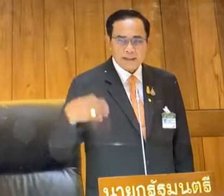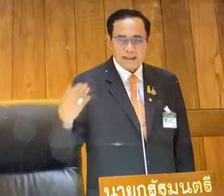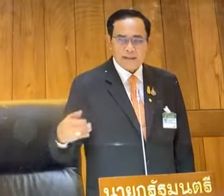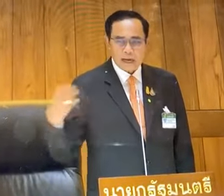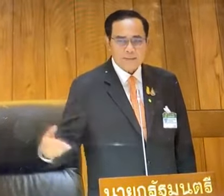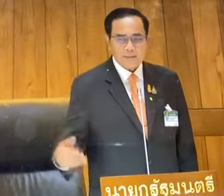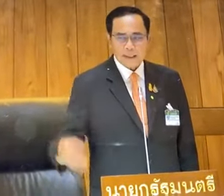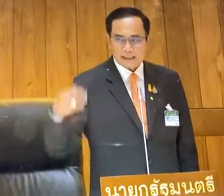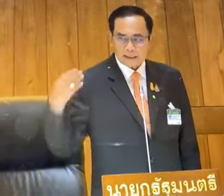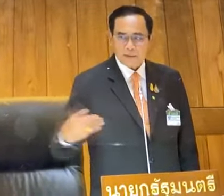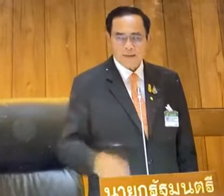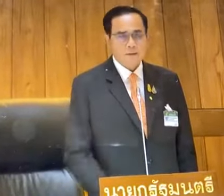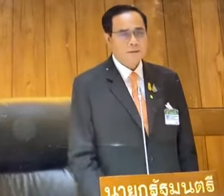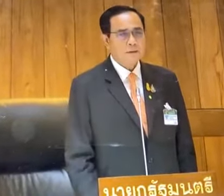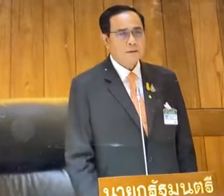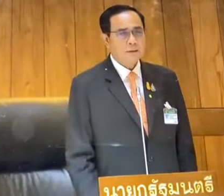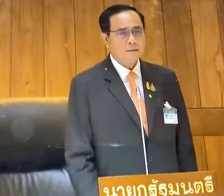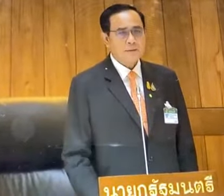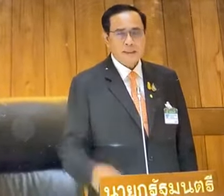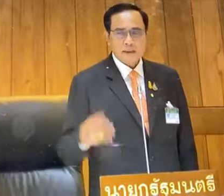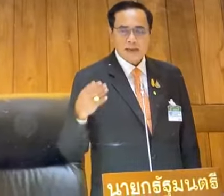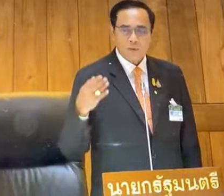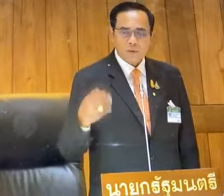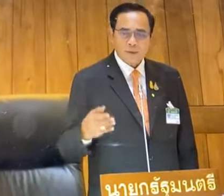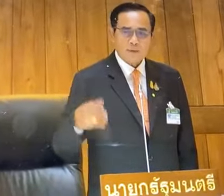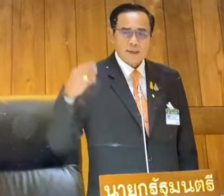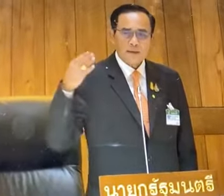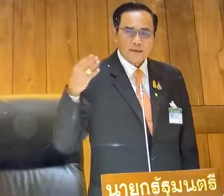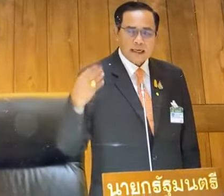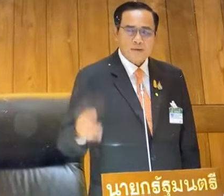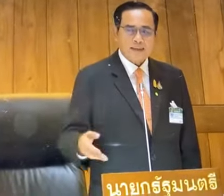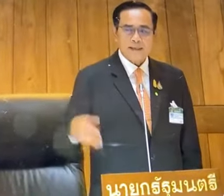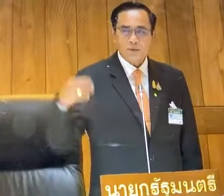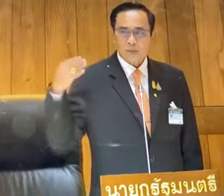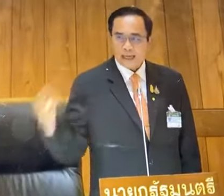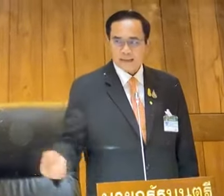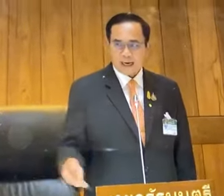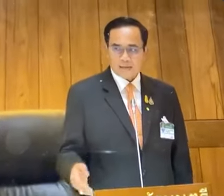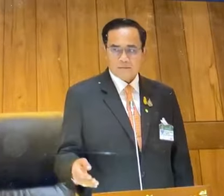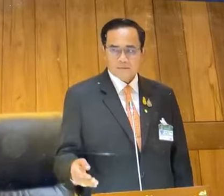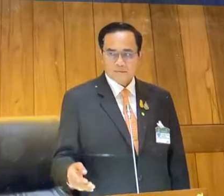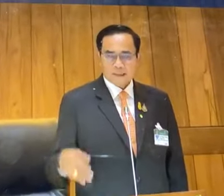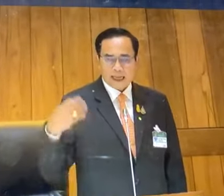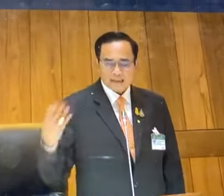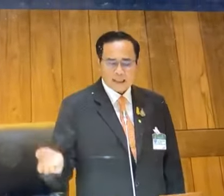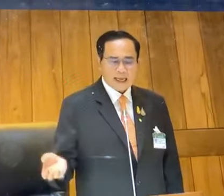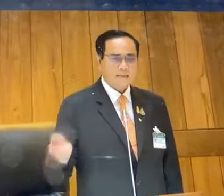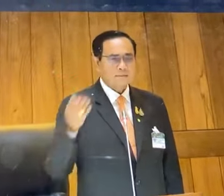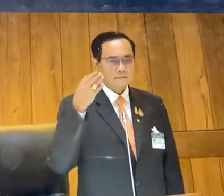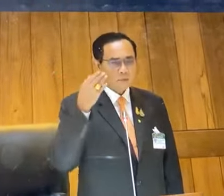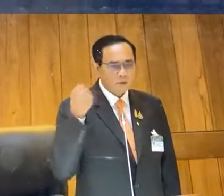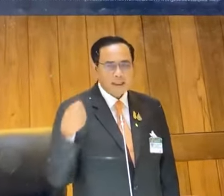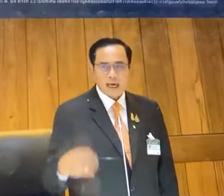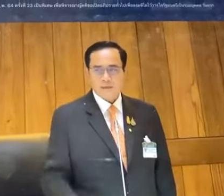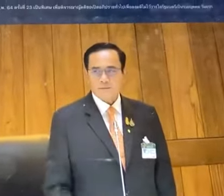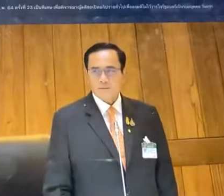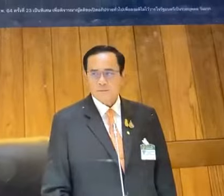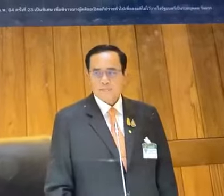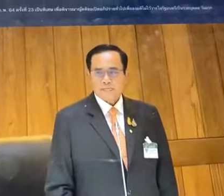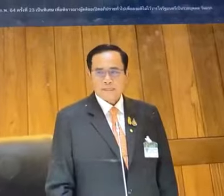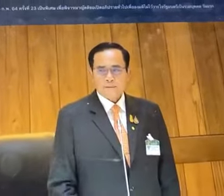ให้ทำ Big Data เพิ่มเติมอีกให้ทันสมัยเห็นว่ารัฐบาลพูดอยู่ตลอดว่าจังหวัดใดที่อยู่ท้ายตารางกลางตารางบนตาร